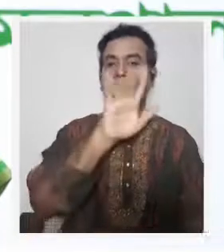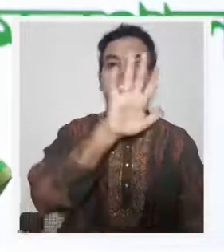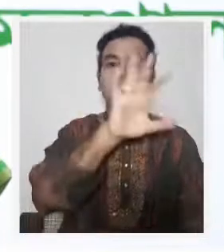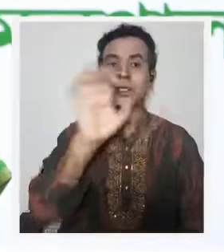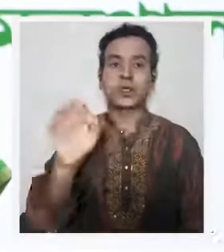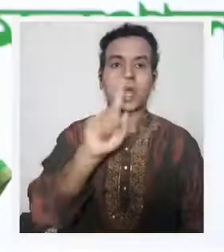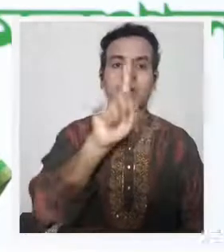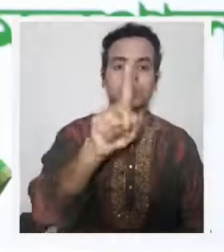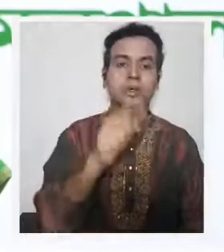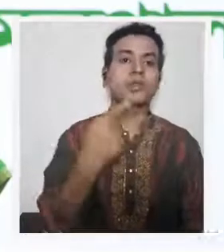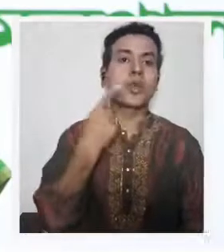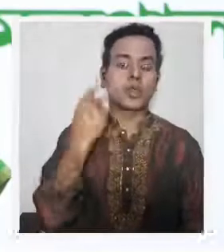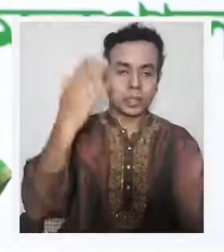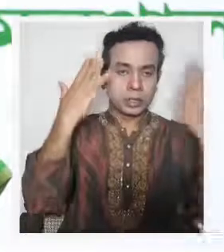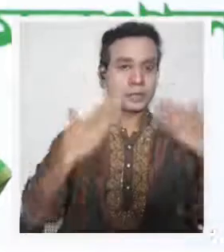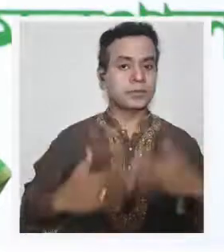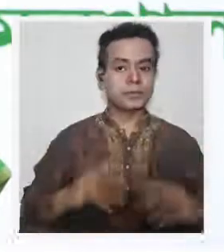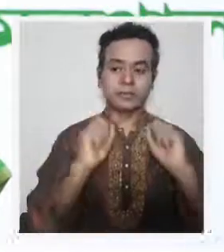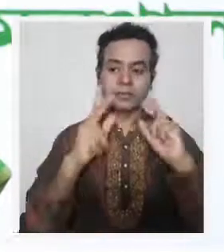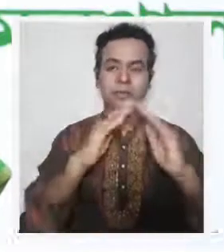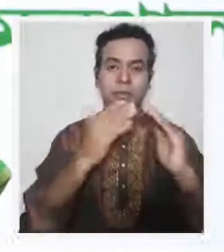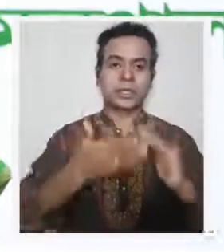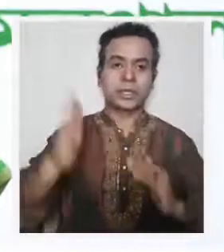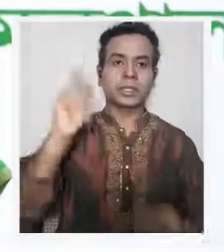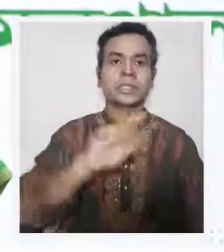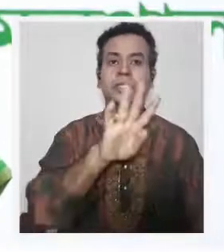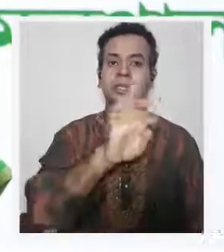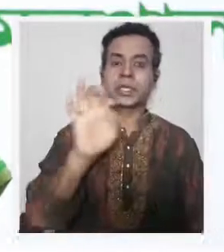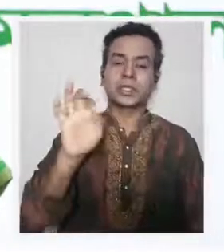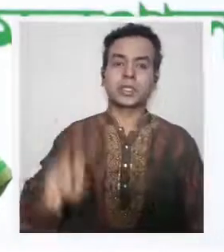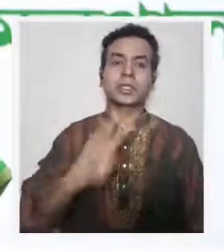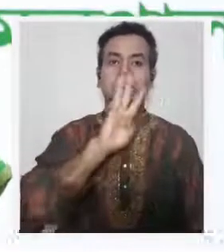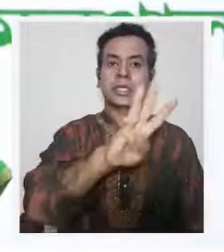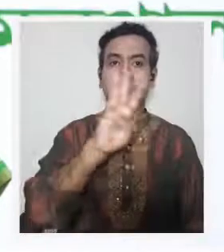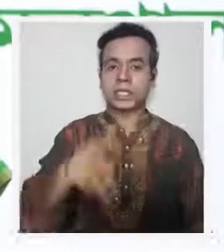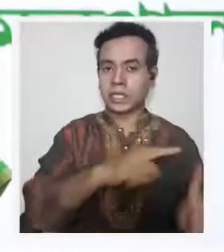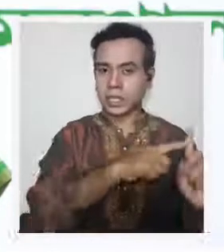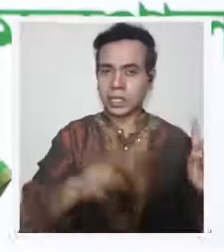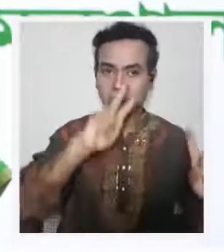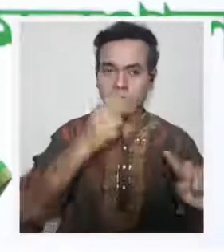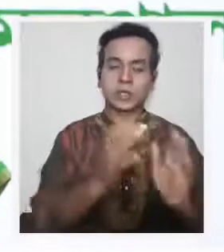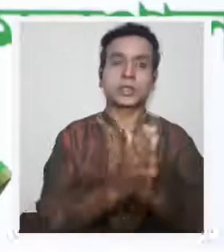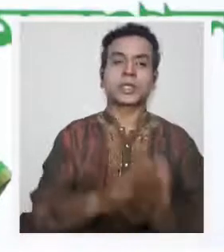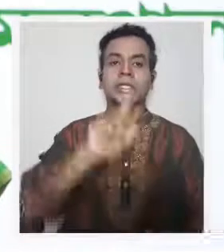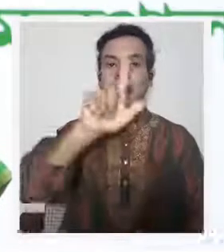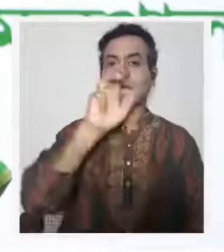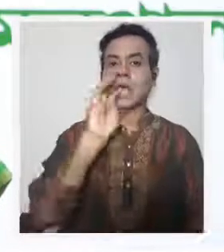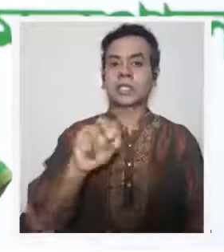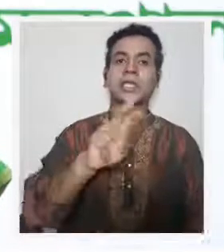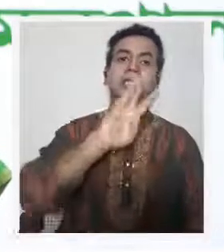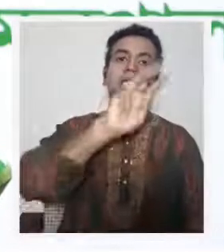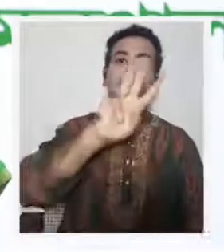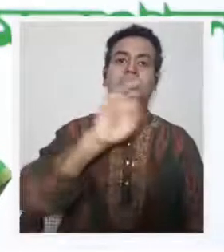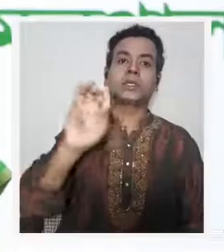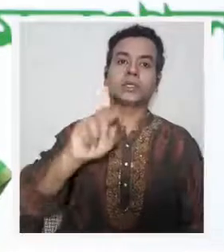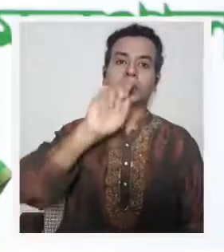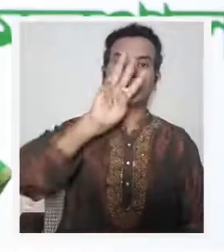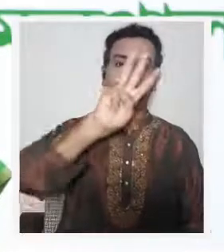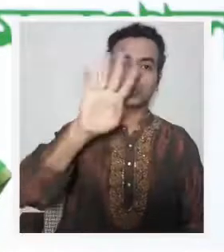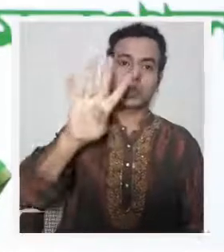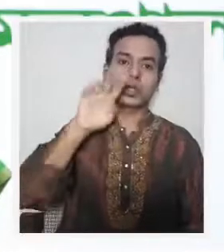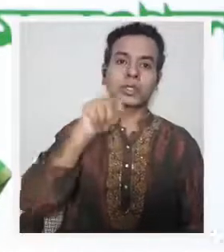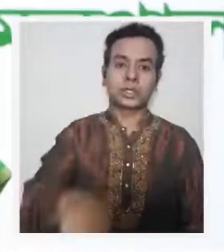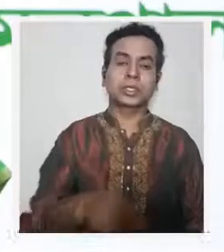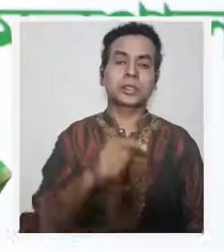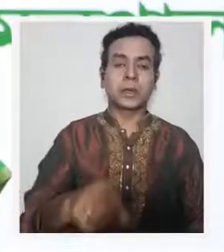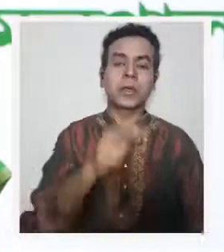21 জন, এ পর্যন্ত মৃত্যু 501 জন। সুস্থ হয়েছেন 24 ঘন্টায় 433 জন এবং এ